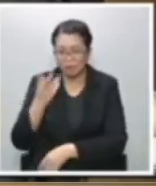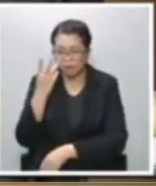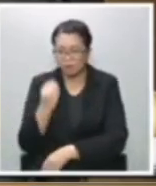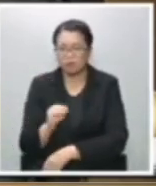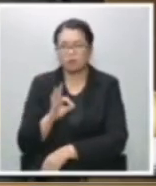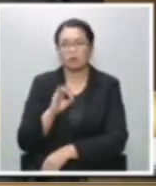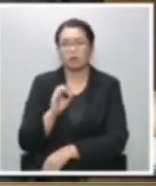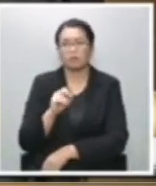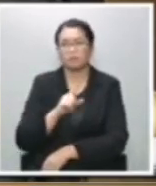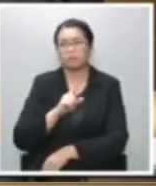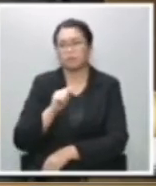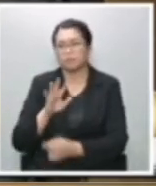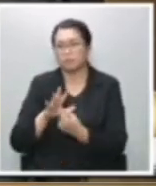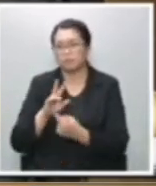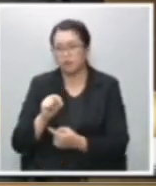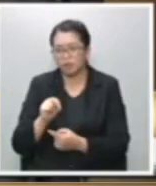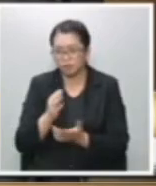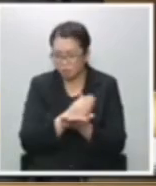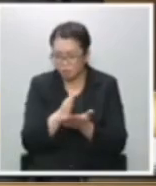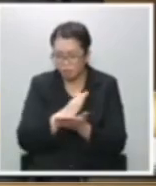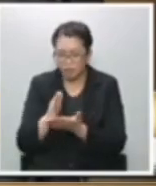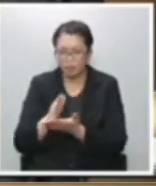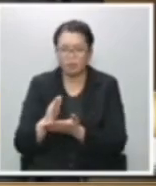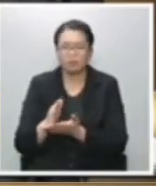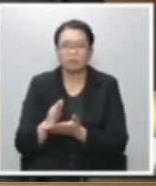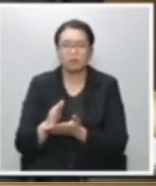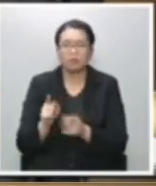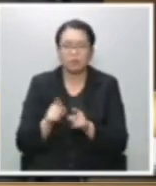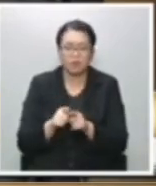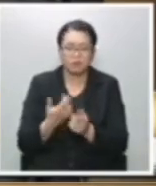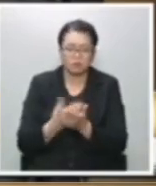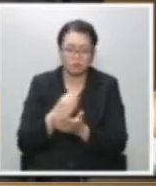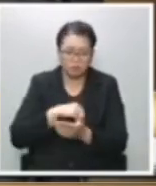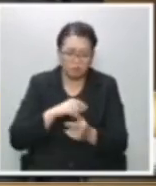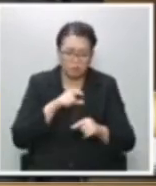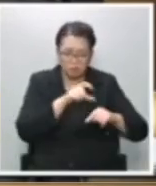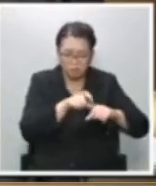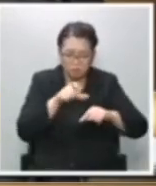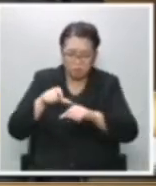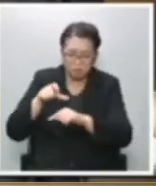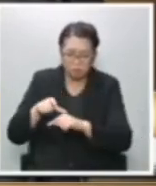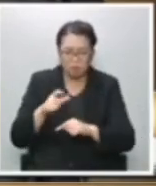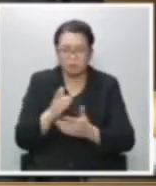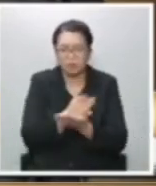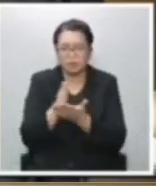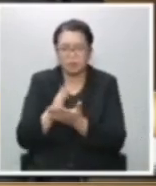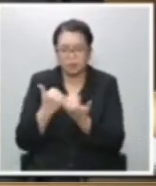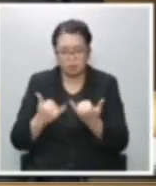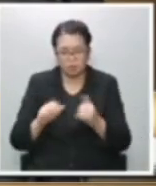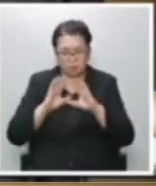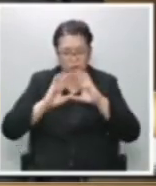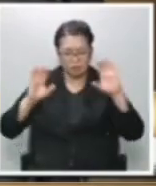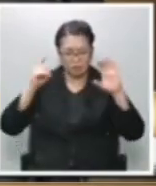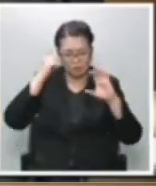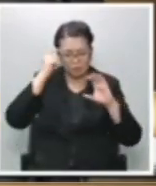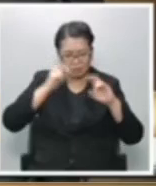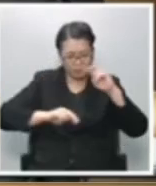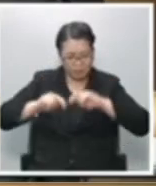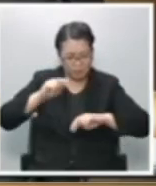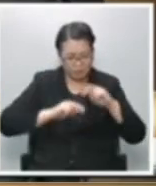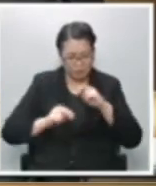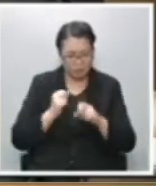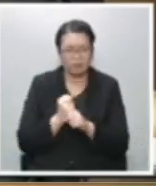ก็เฉลี่ยกันจนอันนั้นเป็นเรื่องที่รัฐบาลต้องพิจารณาว่าจะทำอย่างไร